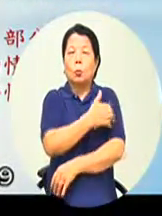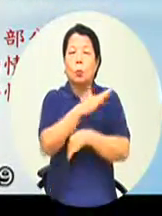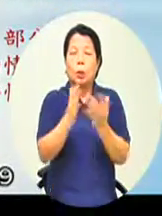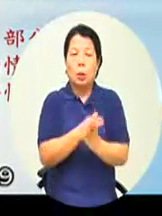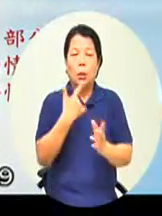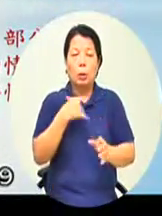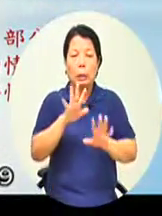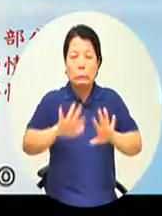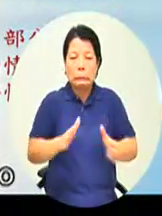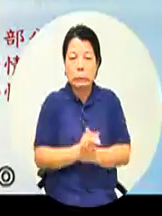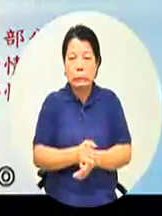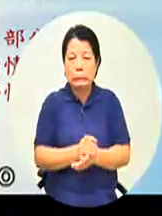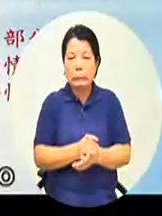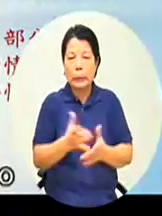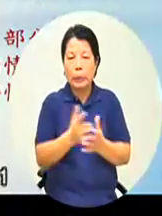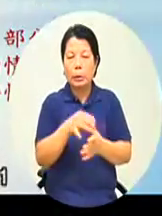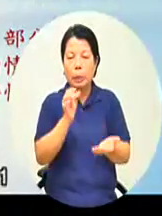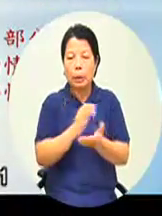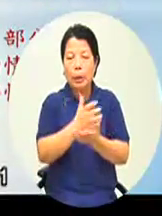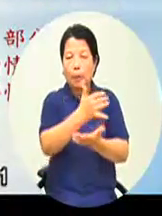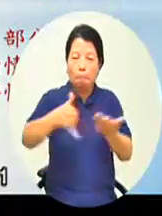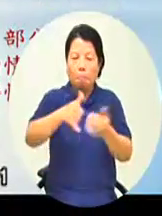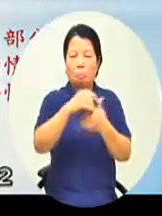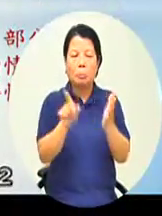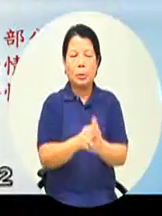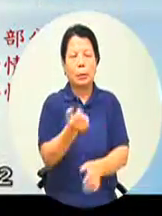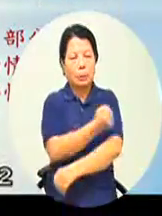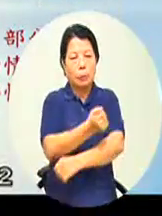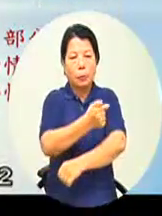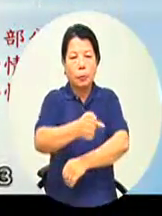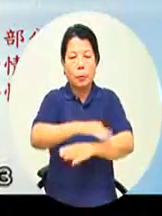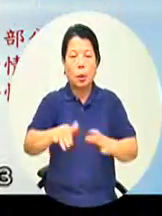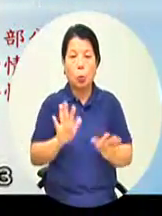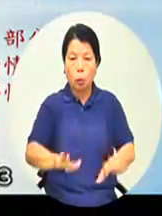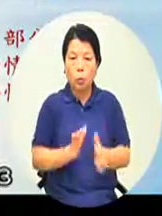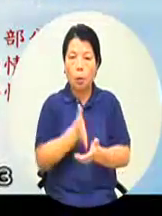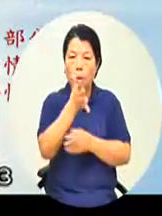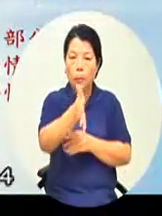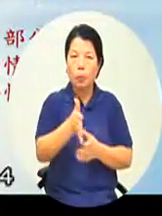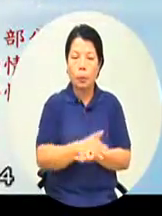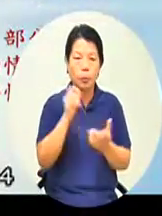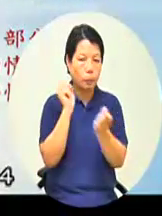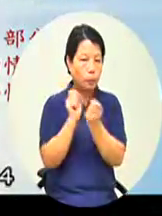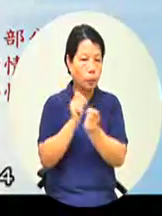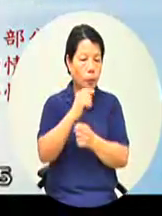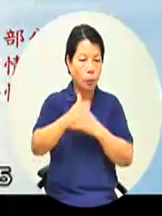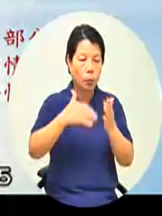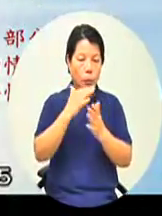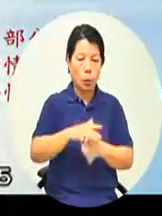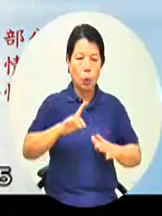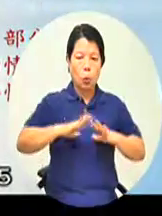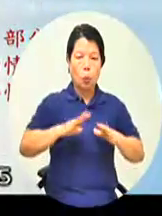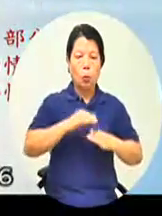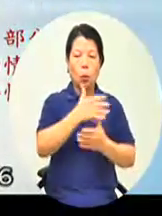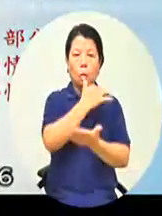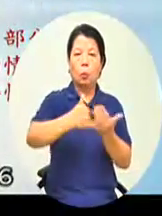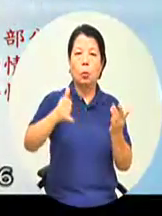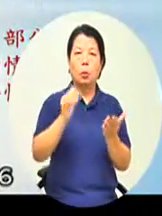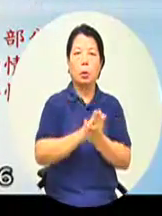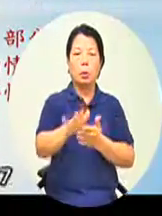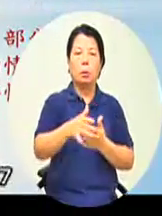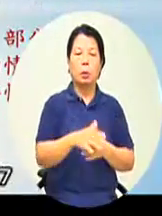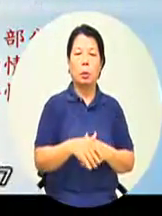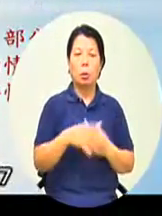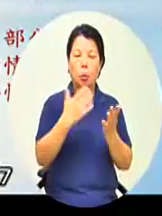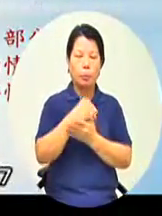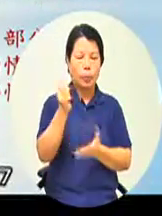常非常的辛苦、哦、那所以呢，我们在这边要问的问题就是说，因为最近教官退出了校园之后，那以前我们印